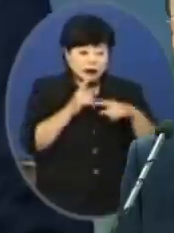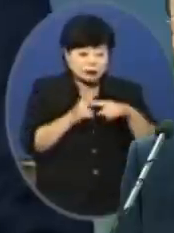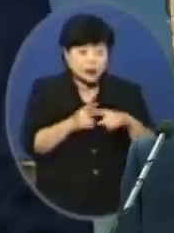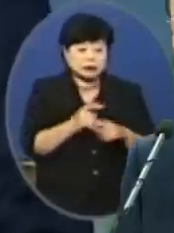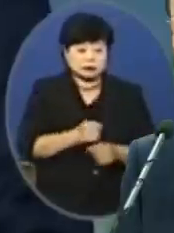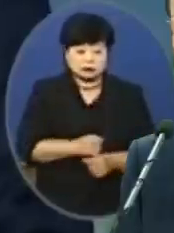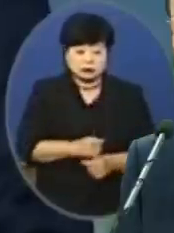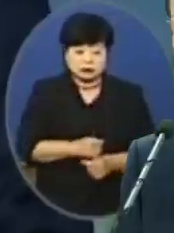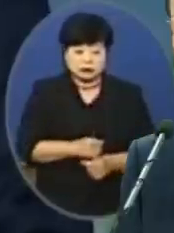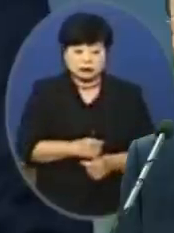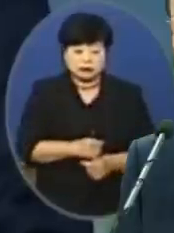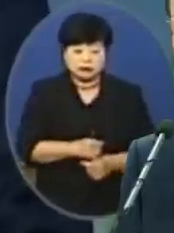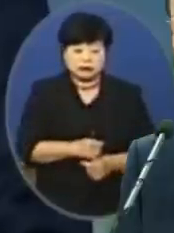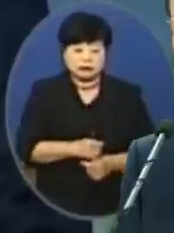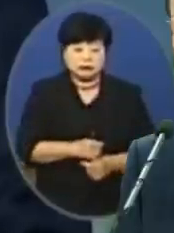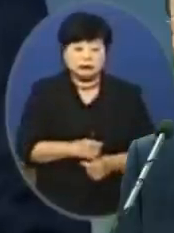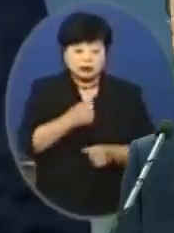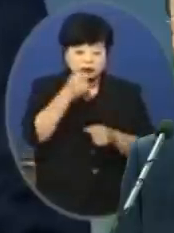창조적인 말을 하는 것.